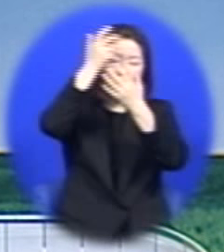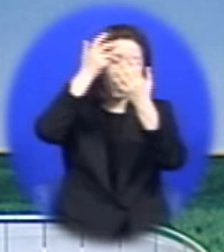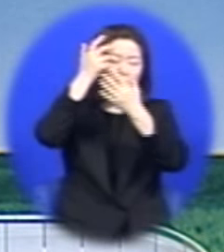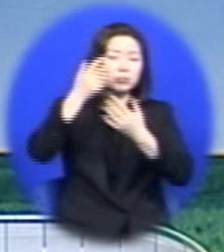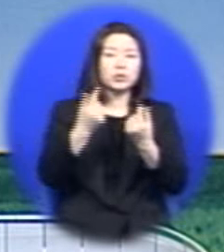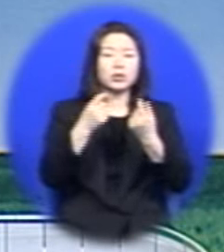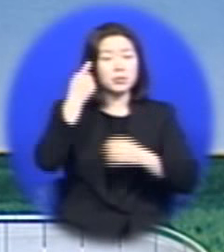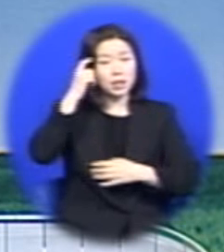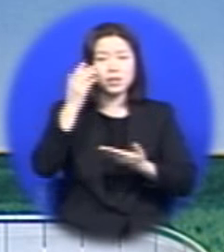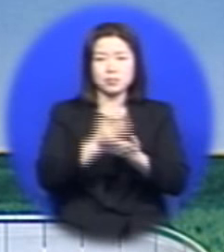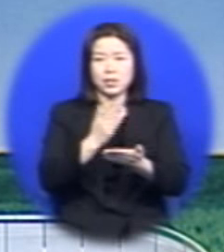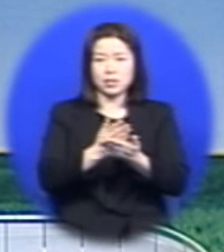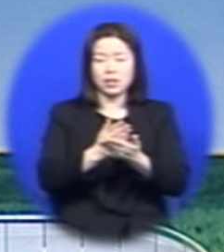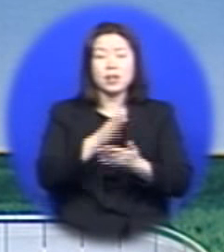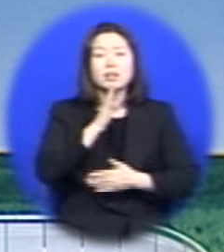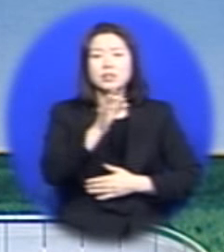그래야 겨우 견딜 수가 있었어요.